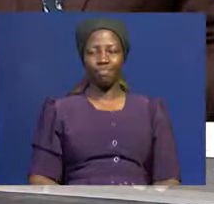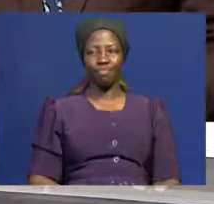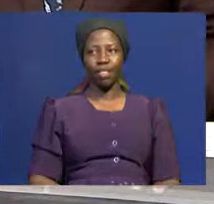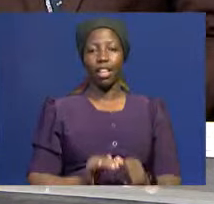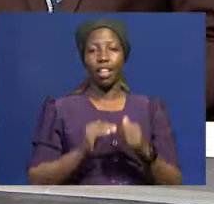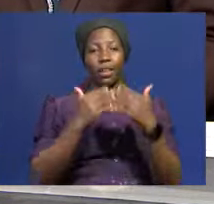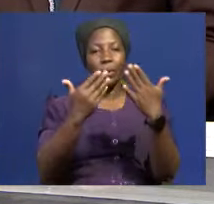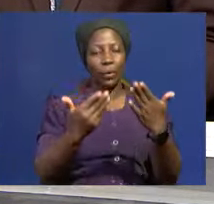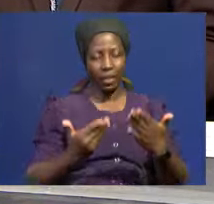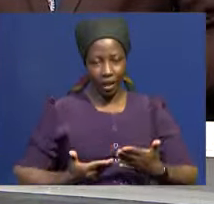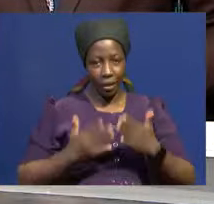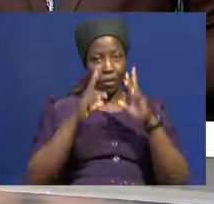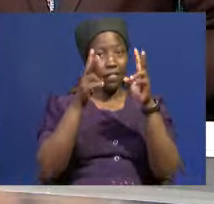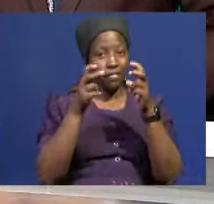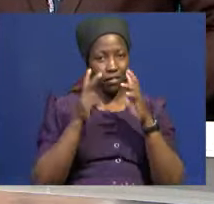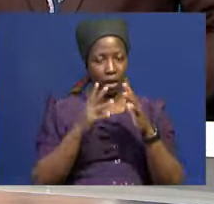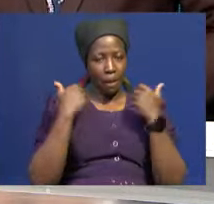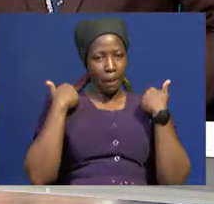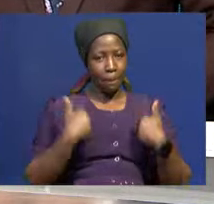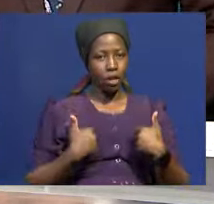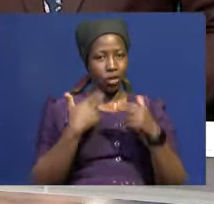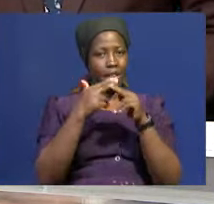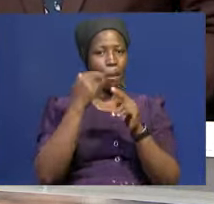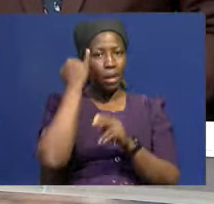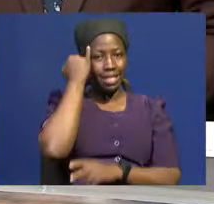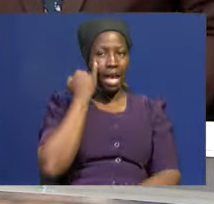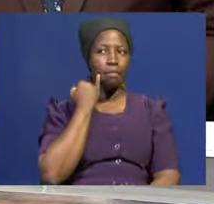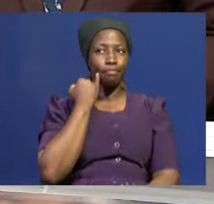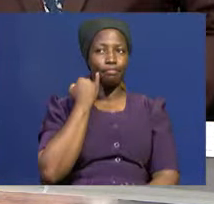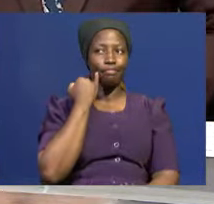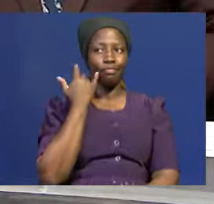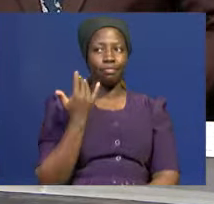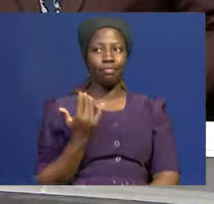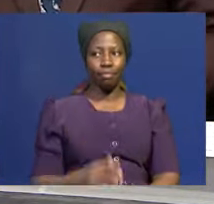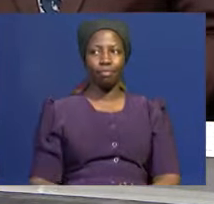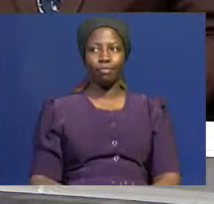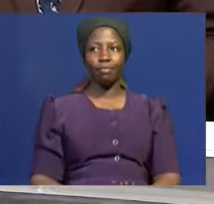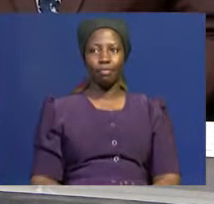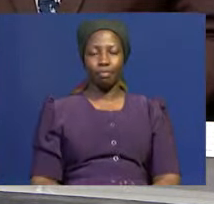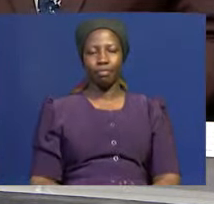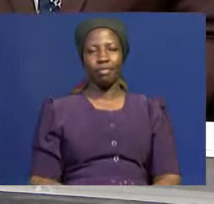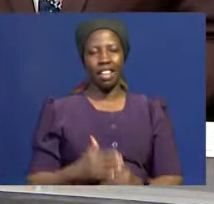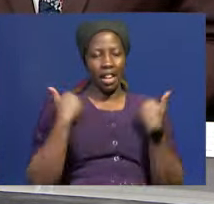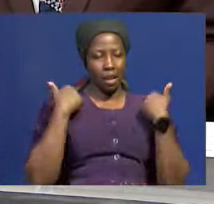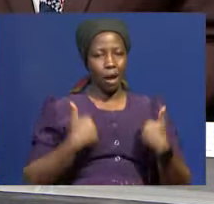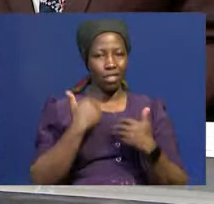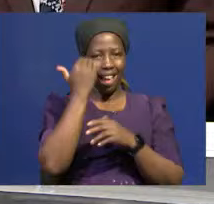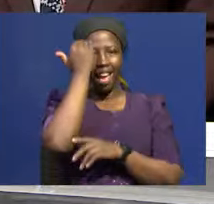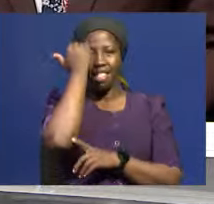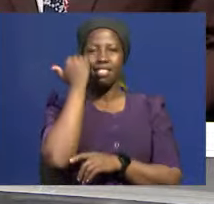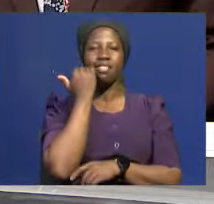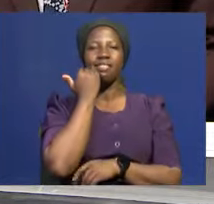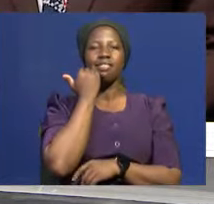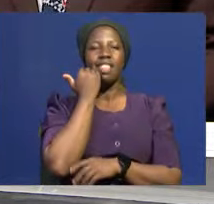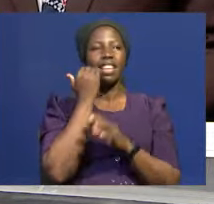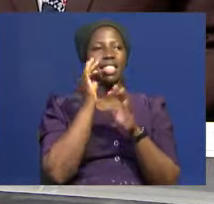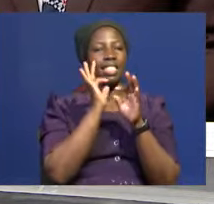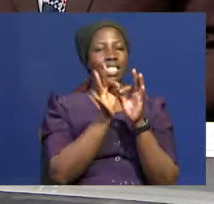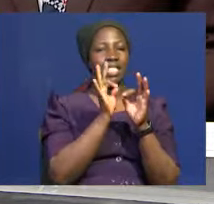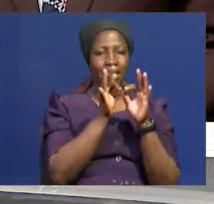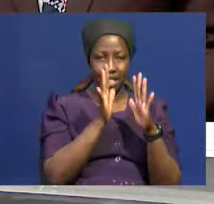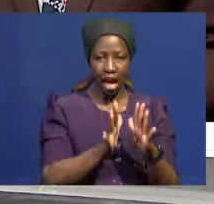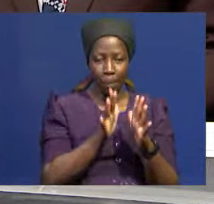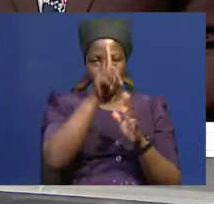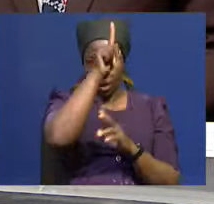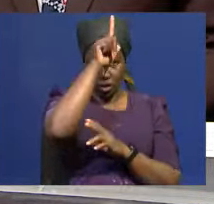Na mkaribu mtazamaji neto Ahmed Jumabalo, kipenda nite AJB. Na mineto Beatrice geto nye ngetichi mtangaza juishara,